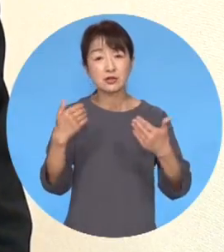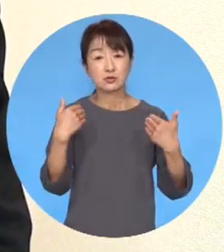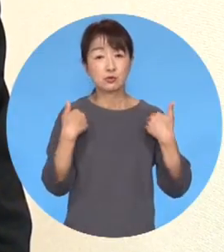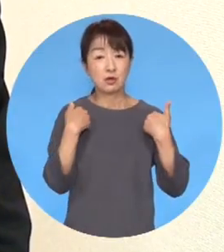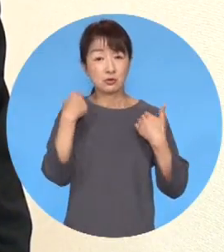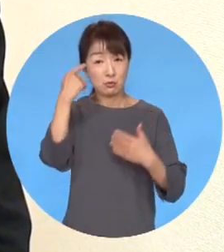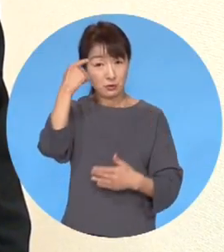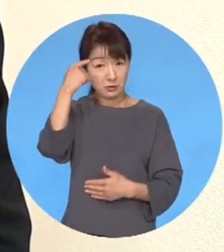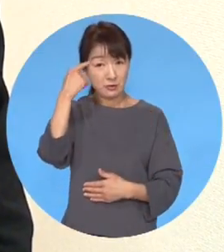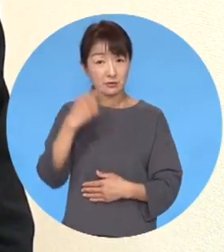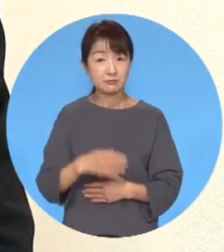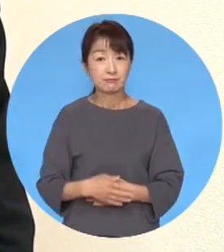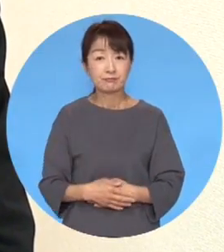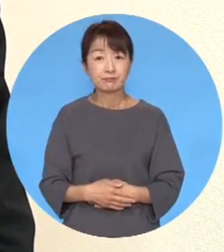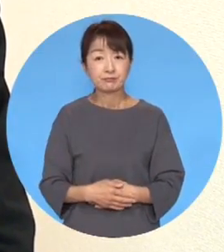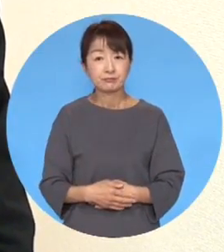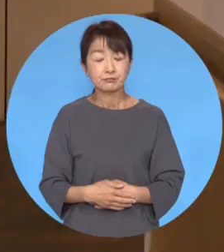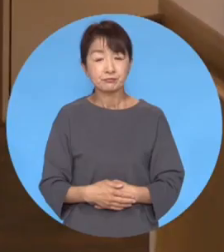というふうに考えております。